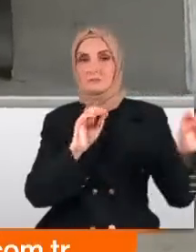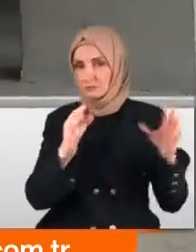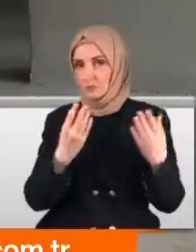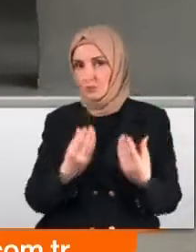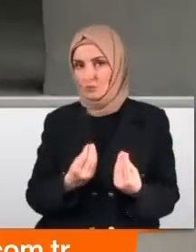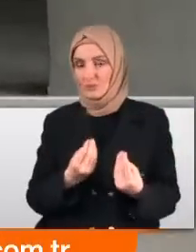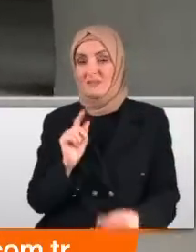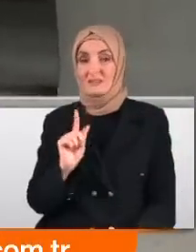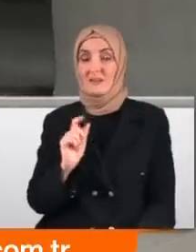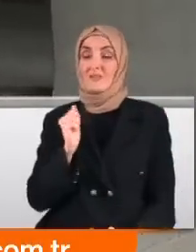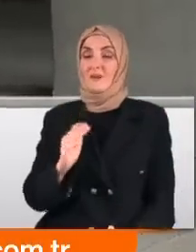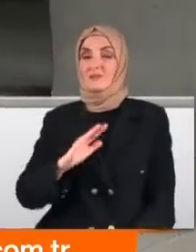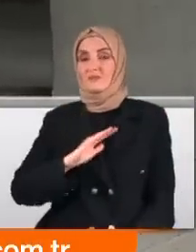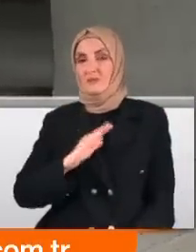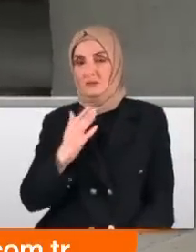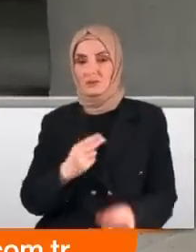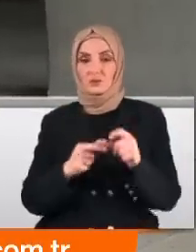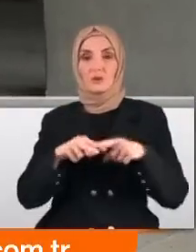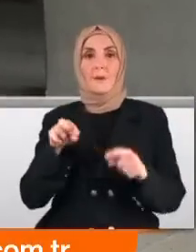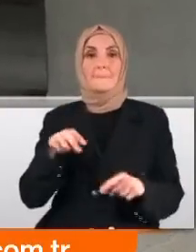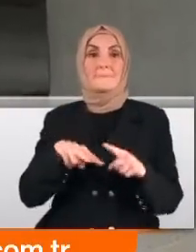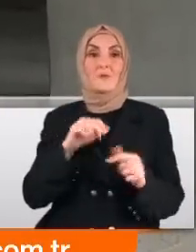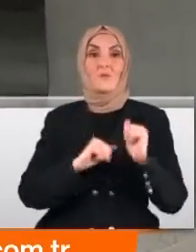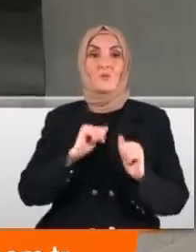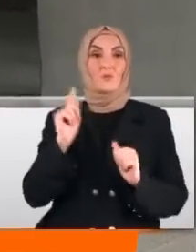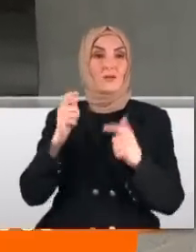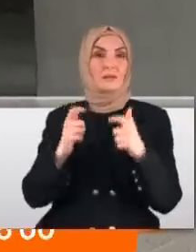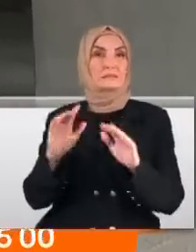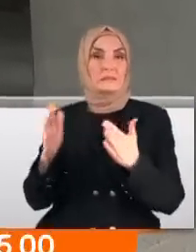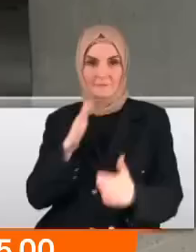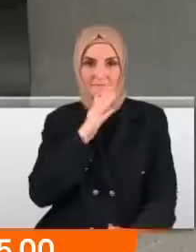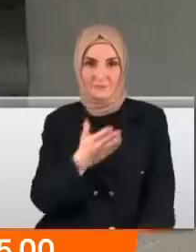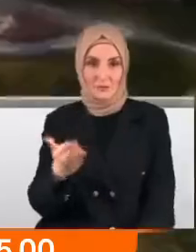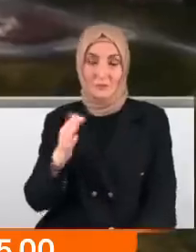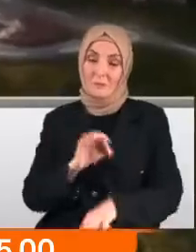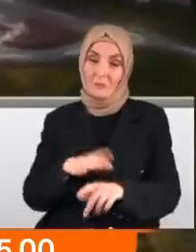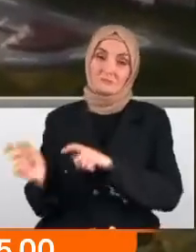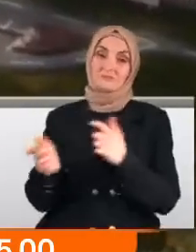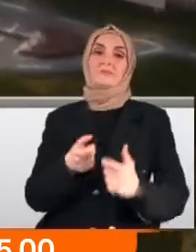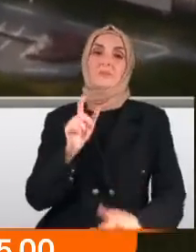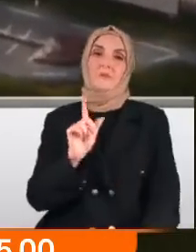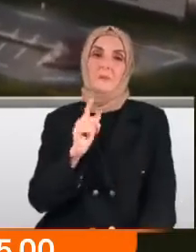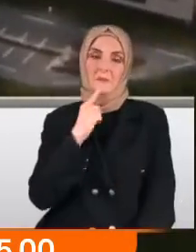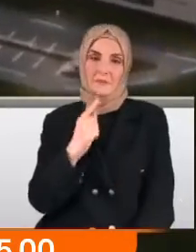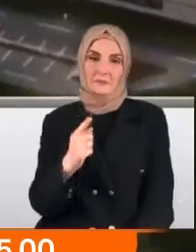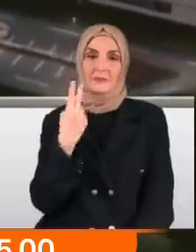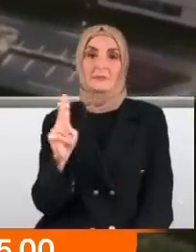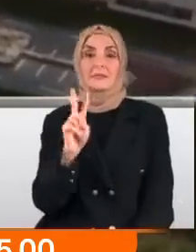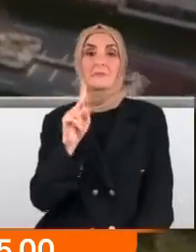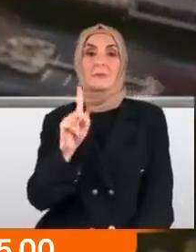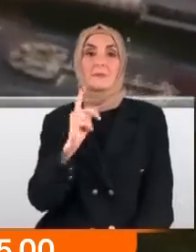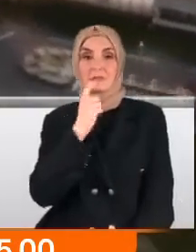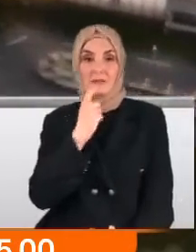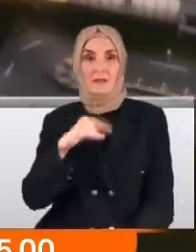Zaten Çapa'nın durumunu da biliyorsunuz üniversitenin. Hani bir an önce onun taşınması gerekiyor. 2021 yılında Hastal'da